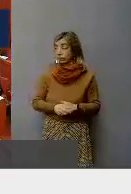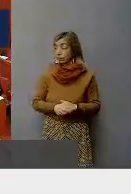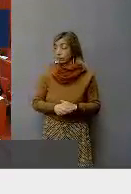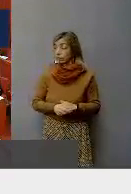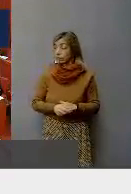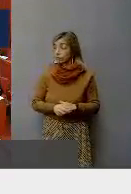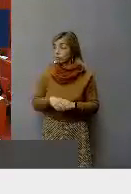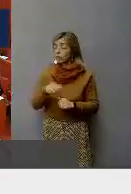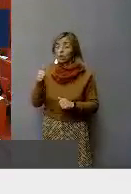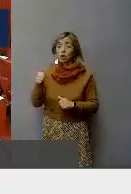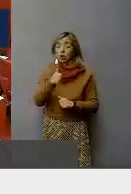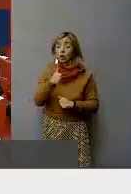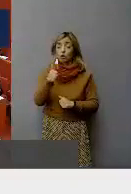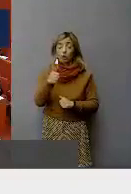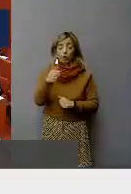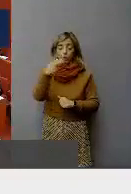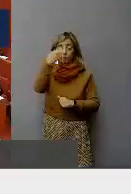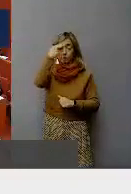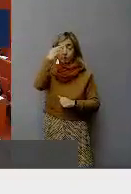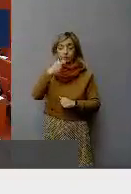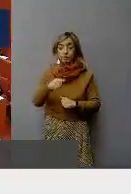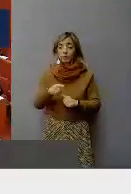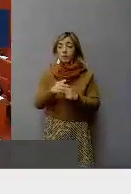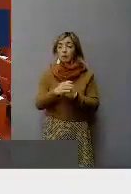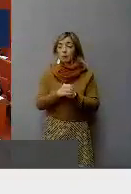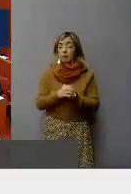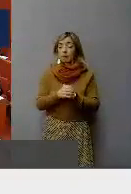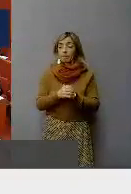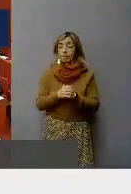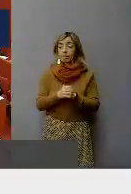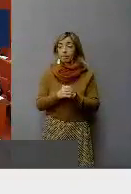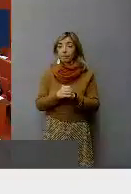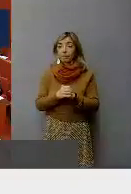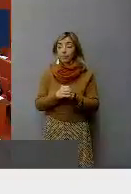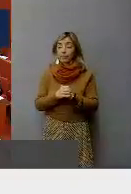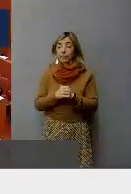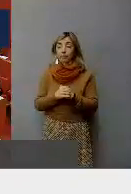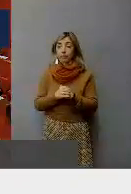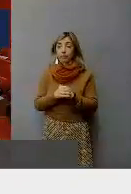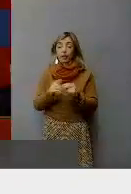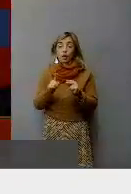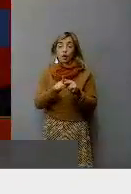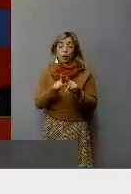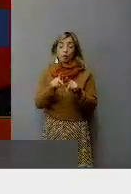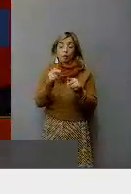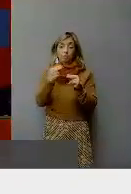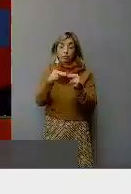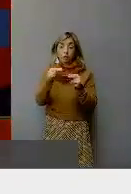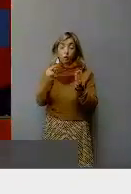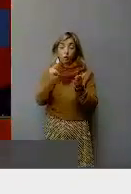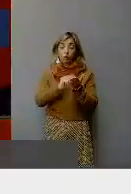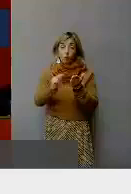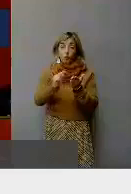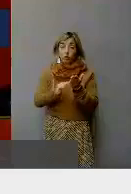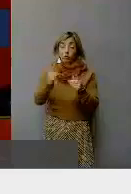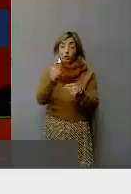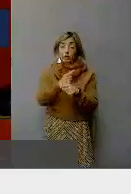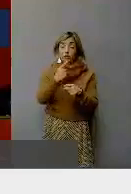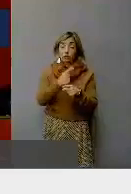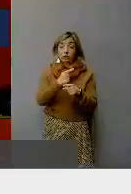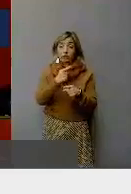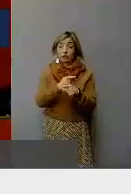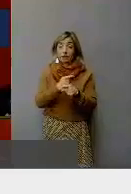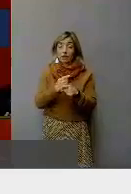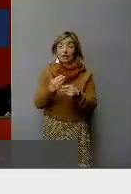ti solo per fare presente lo possiamo considerare diciamo una rettifica d'ufficio la necessità di allineare i